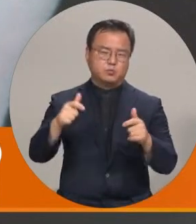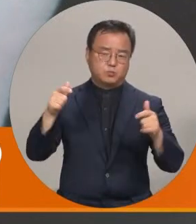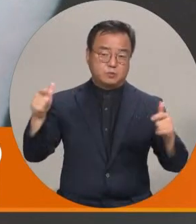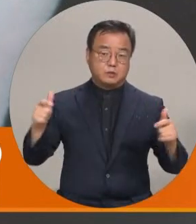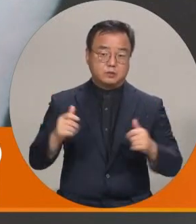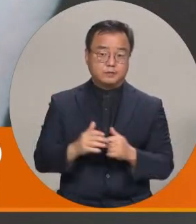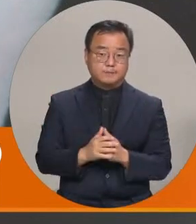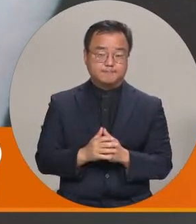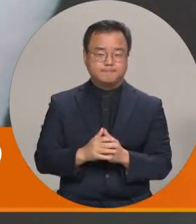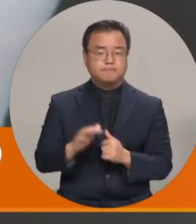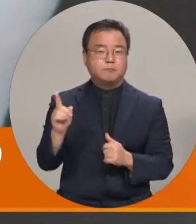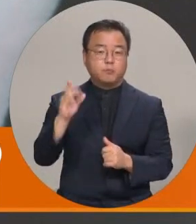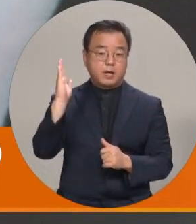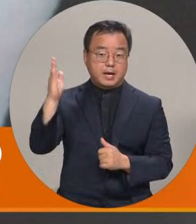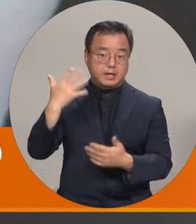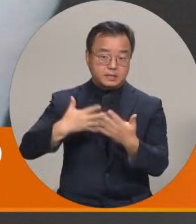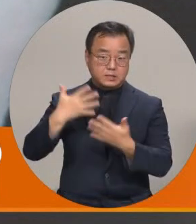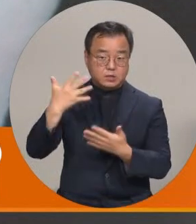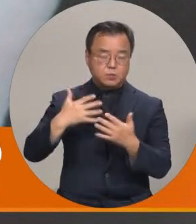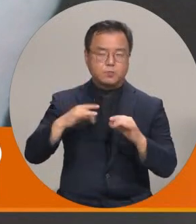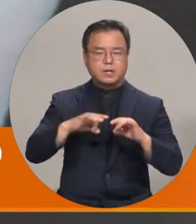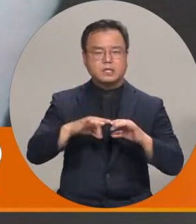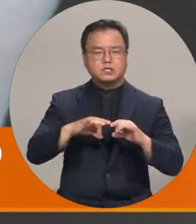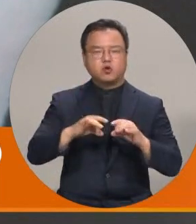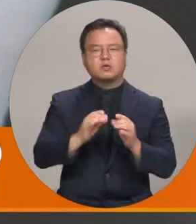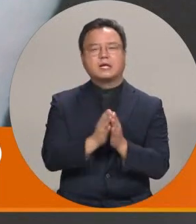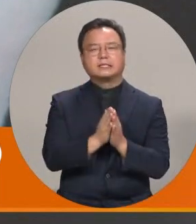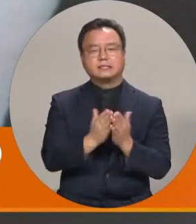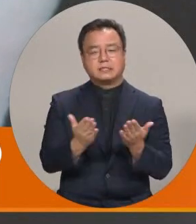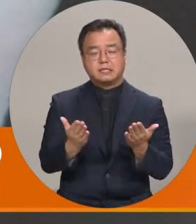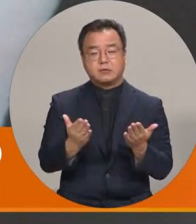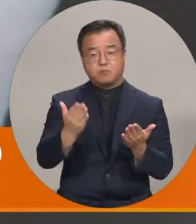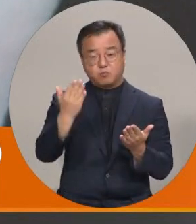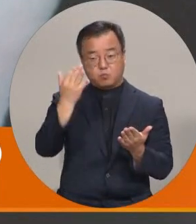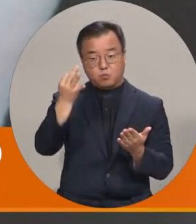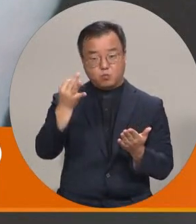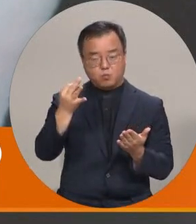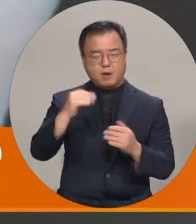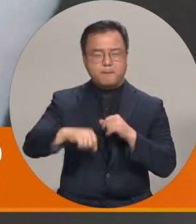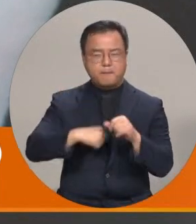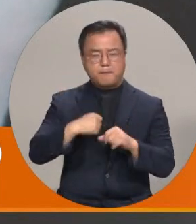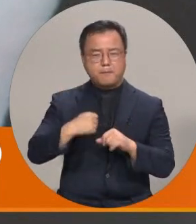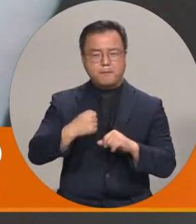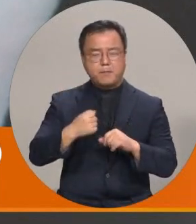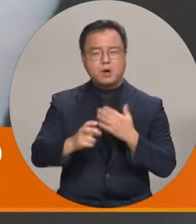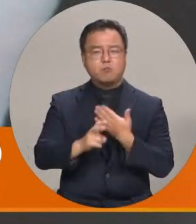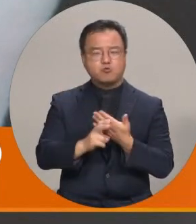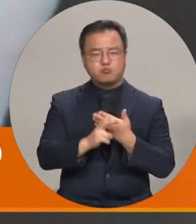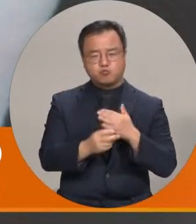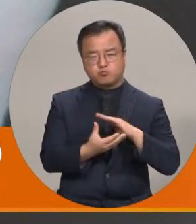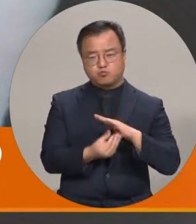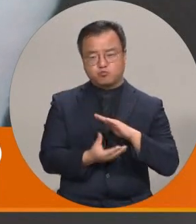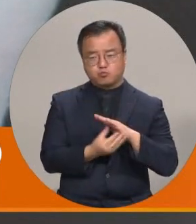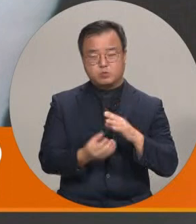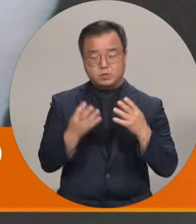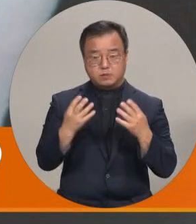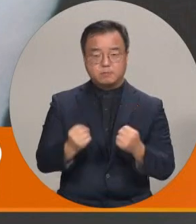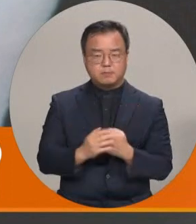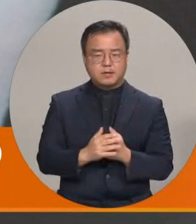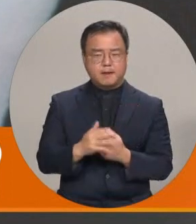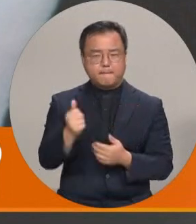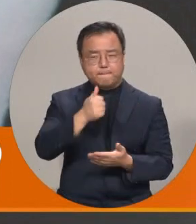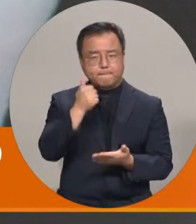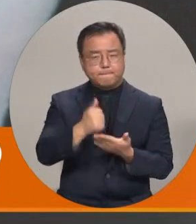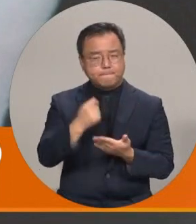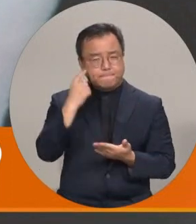특히 강의 영상이나 전자책을 무단으로 다운로드하는 사례도 많은데요이 범죄라는 인식이 적어서